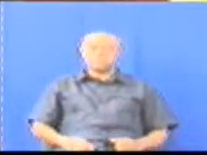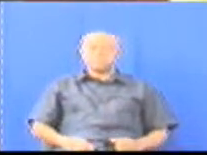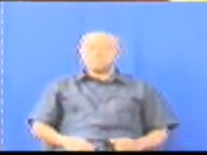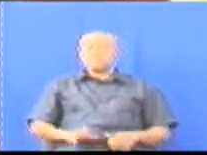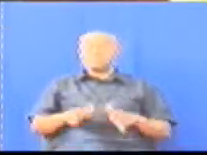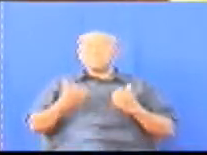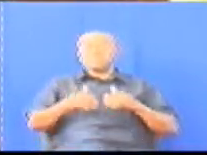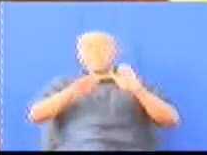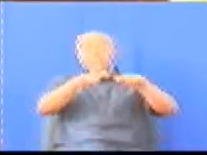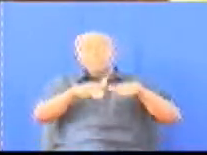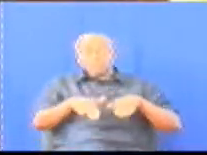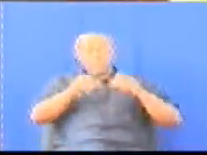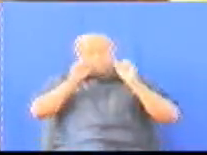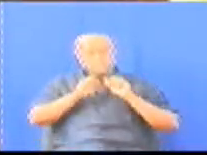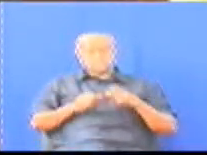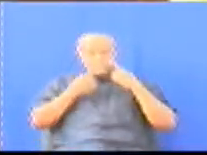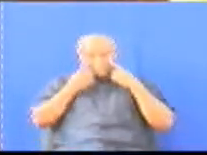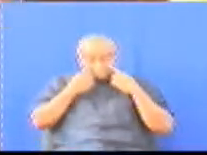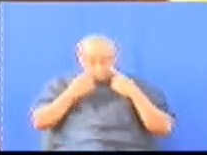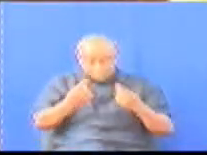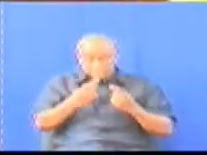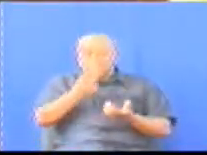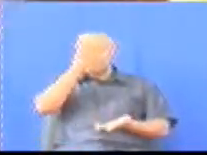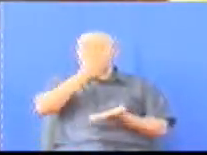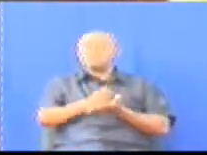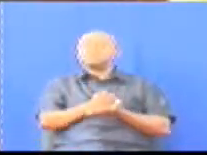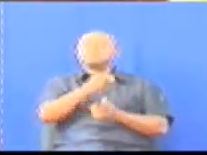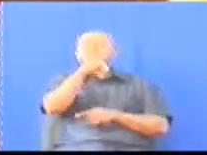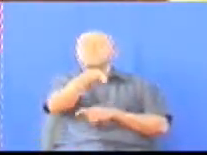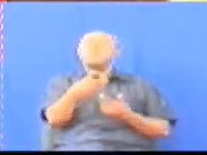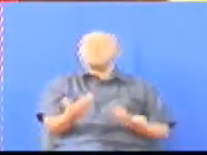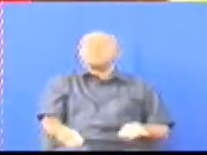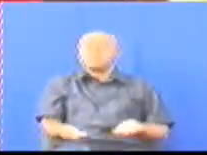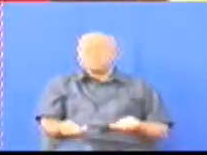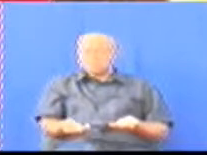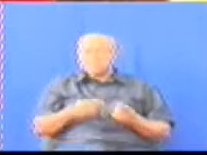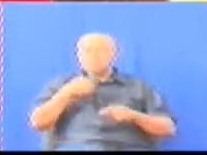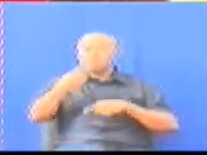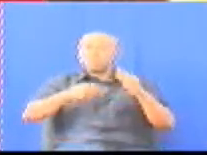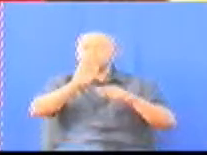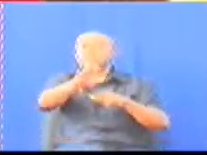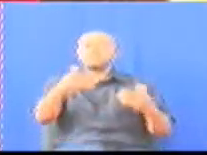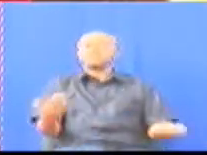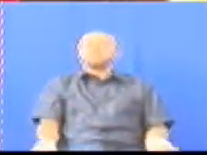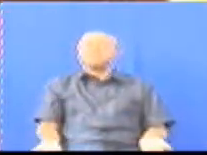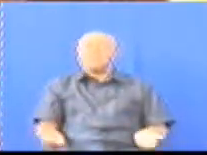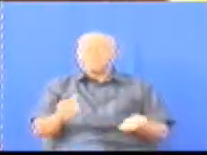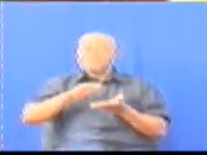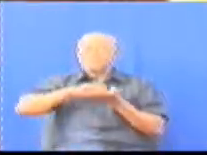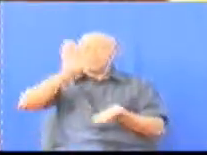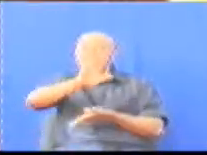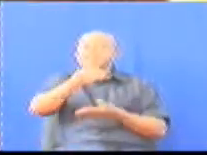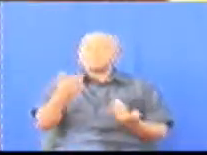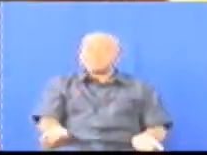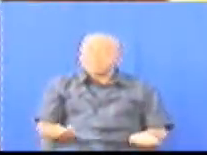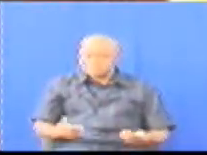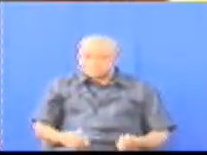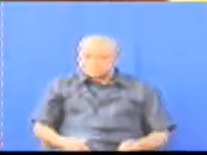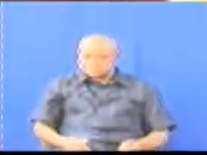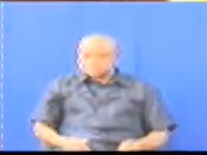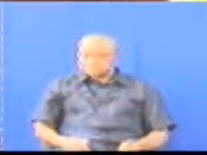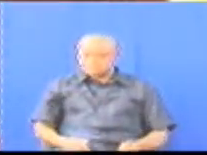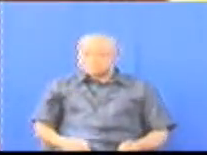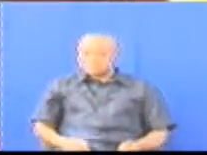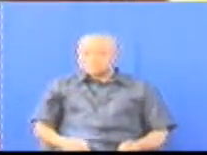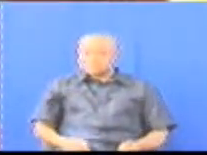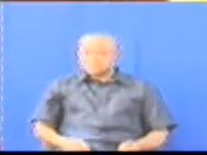bunge likiwepo hapa lazima tuangalie maamuzi tunayoyafanya, what are the consequences? Kwa sababu maamuzi tunayoyafanya